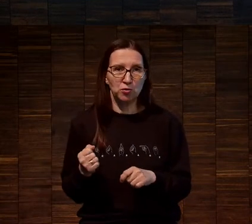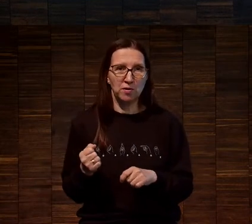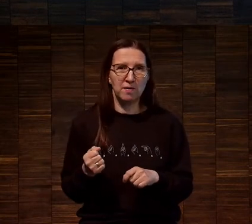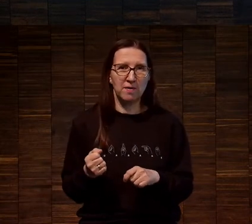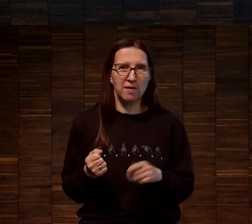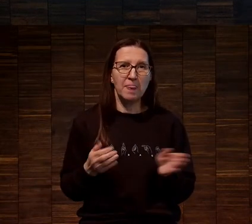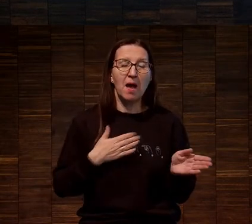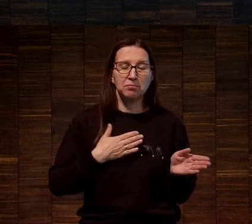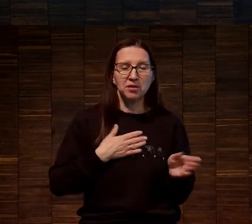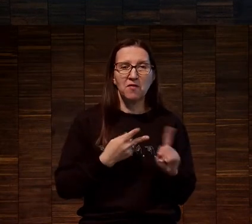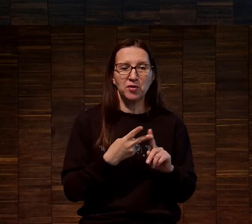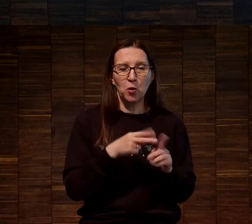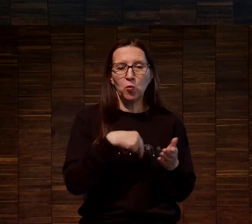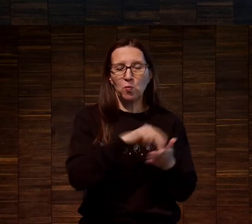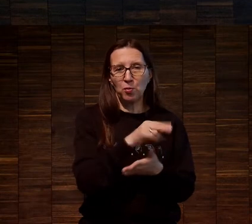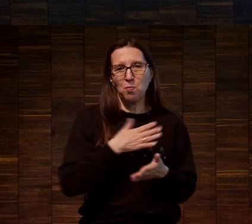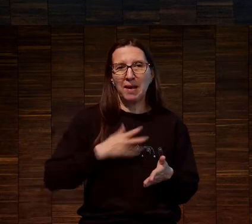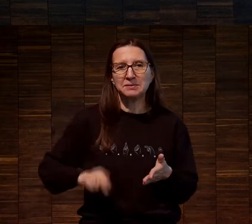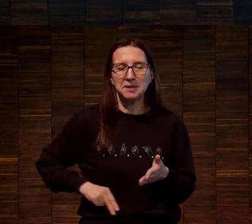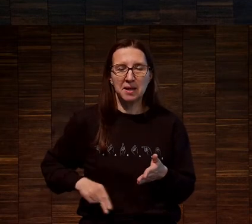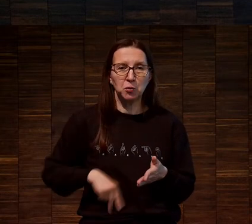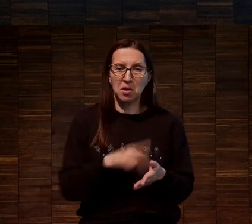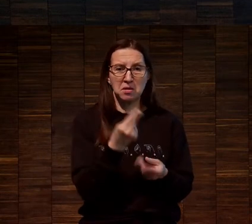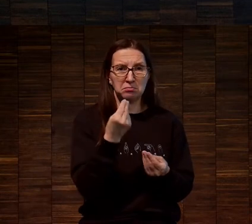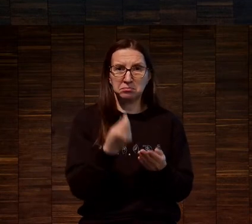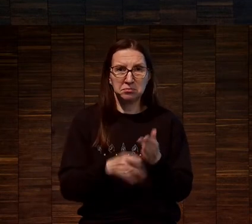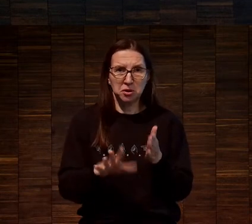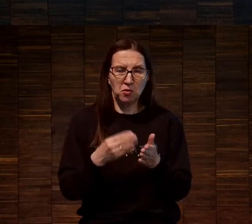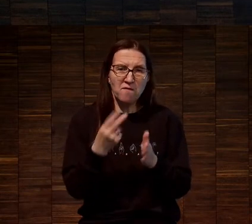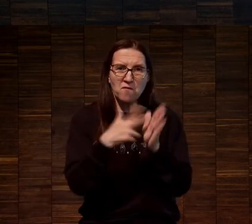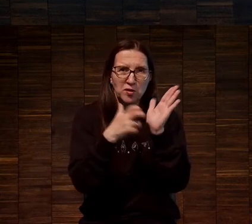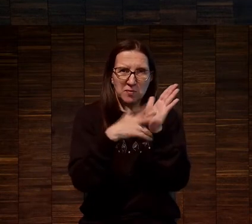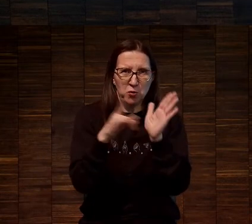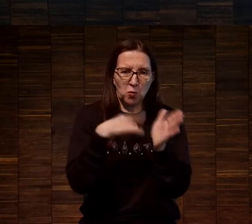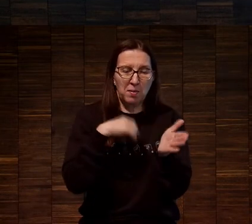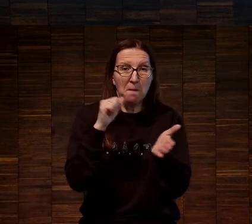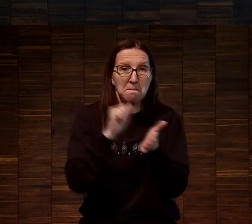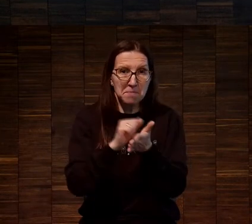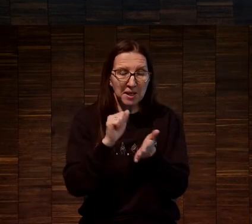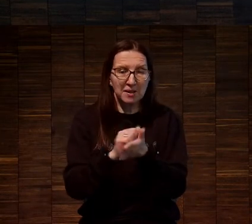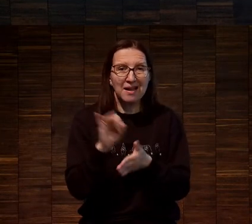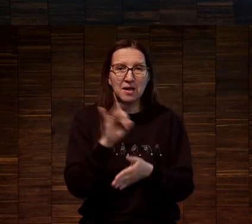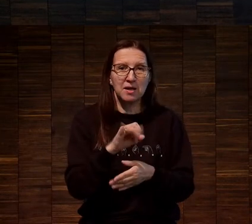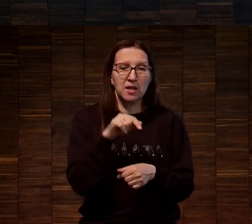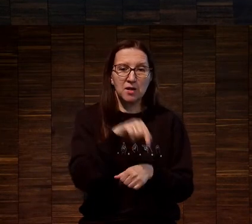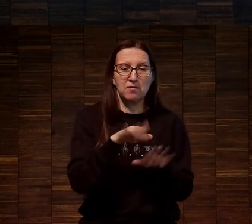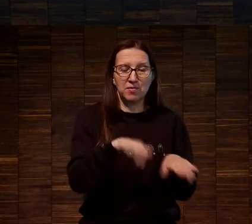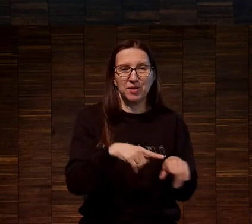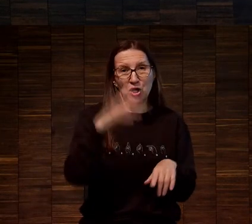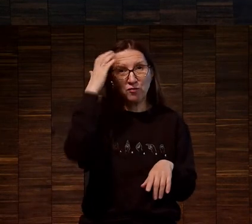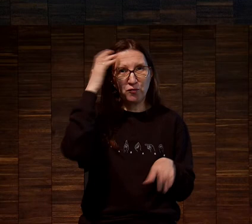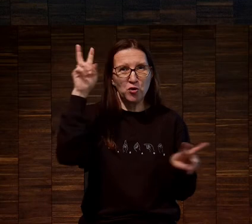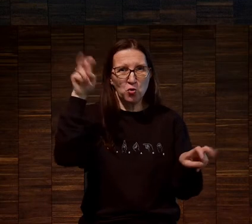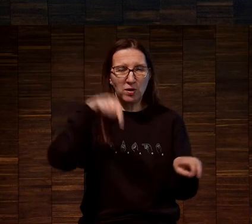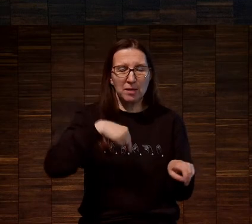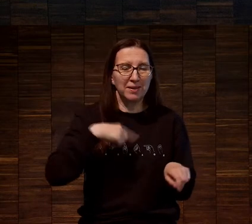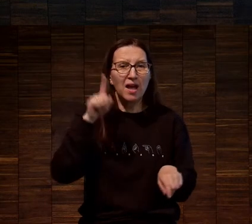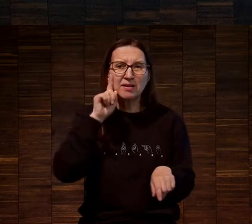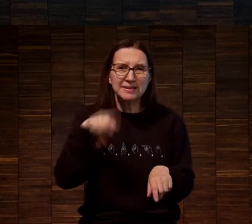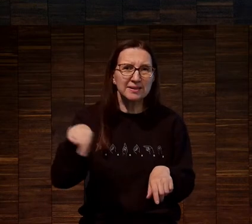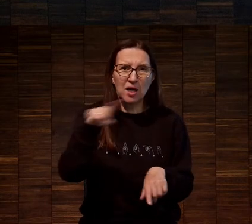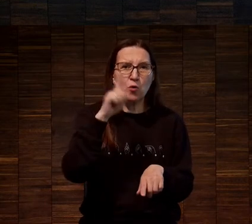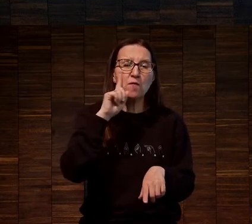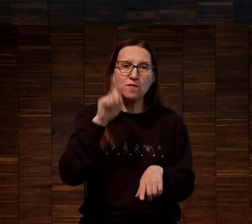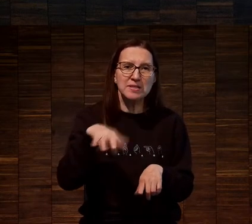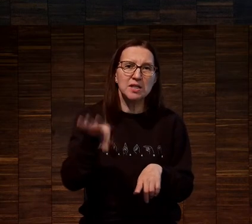потому что он коллекционирует принты. Она была там вообще недорогая, 800 рублей. Но и в «Черном» я всех знаю поименно, да, то есть я всех